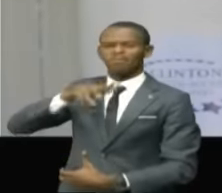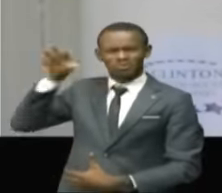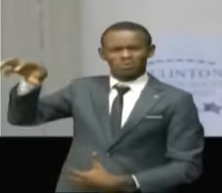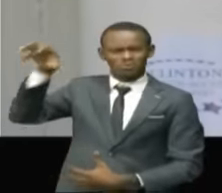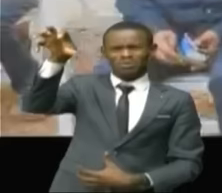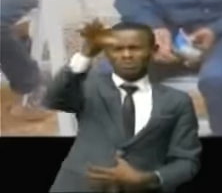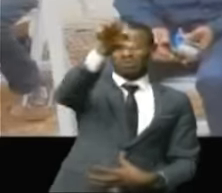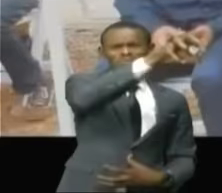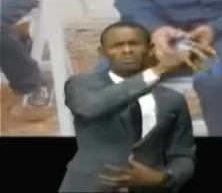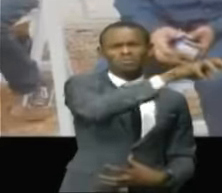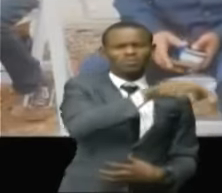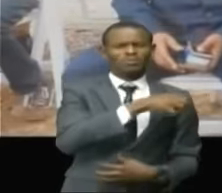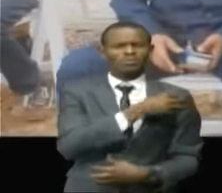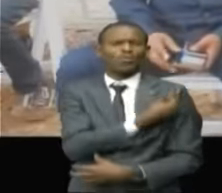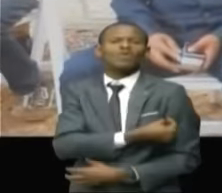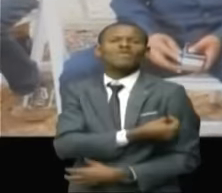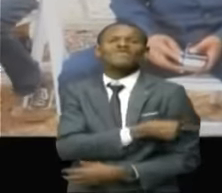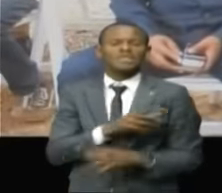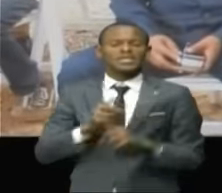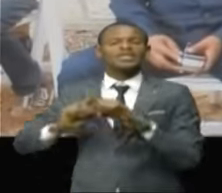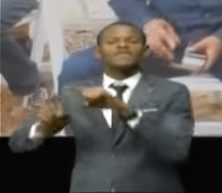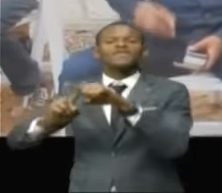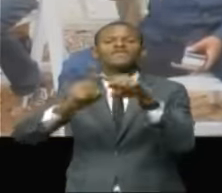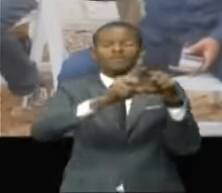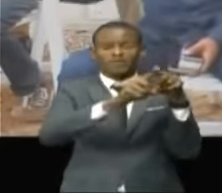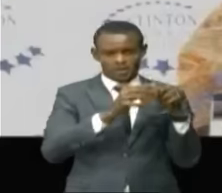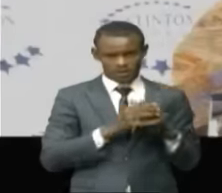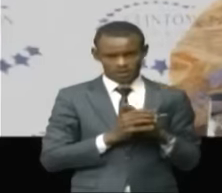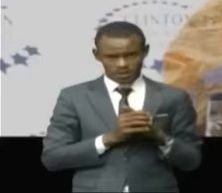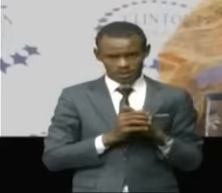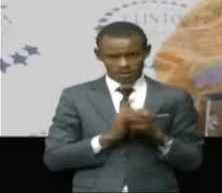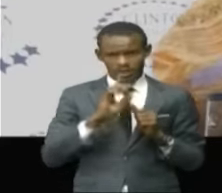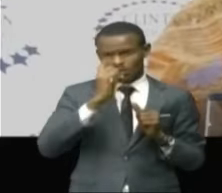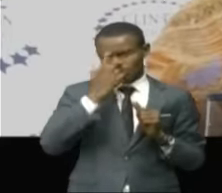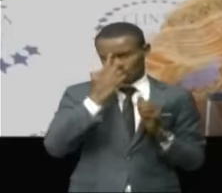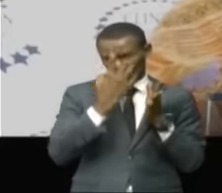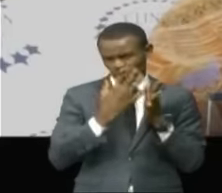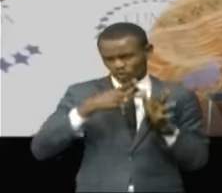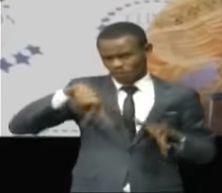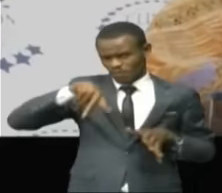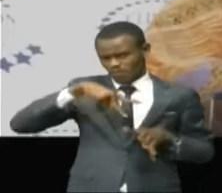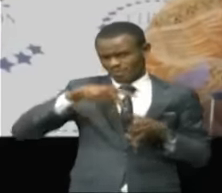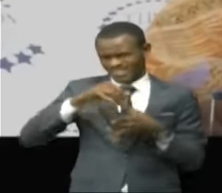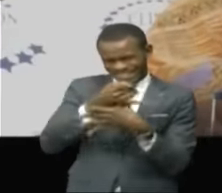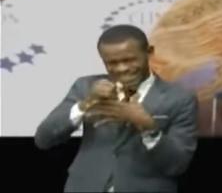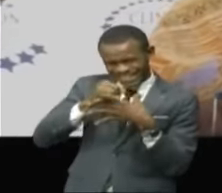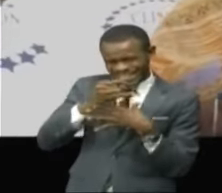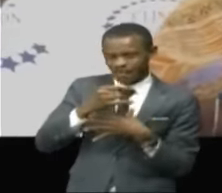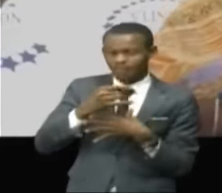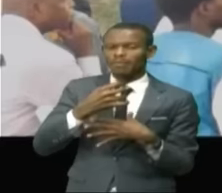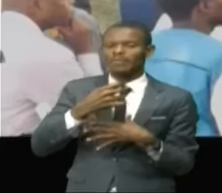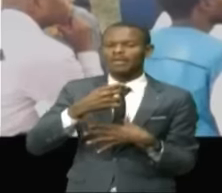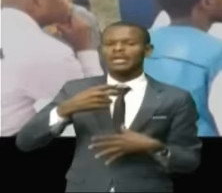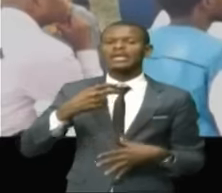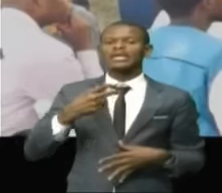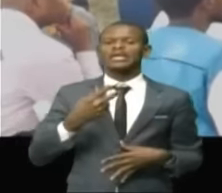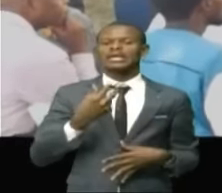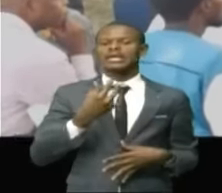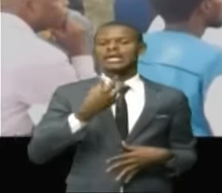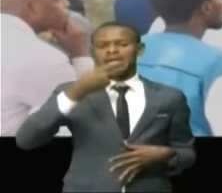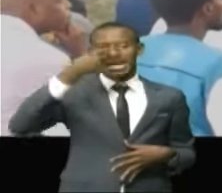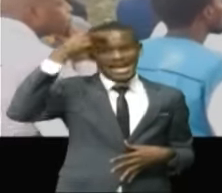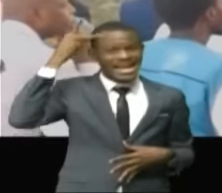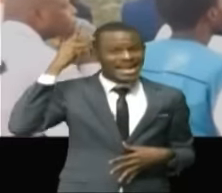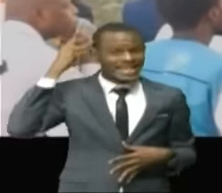La gouverneure de province Haï, Kasaï Oriental, a rendu hommage mérité au chef de l'État pour avoir initié la